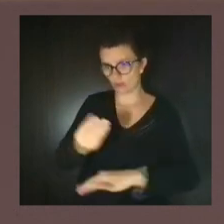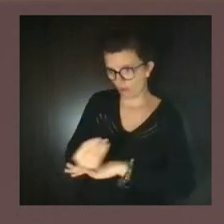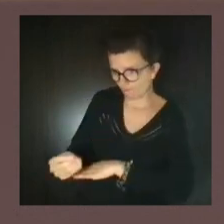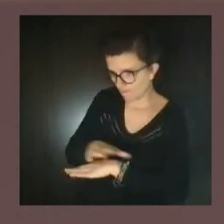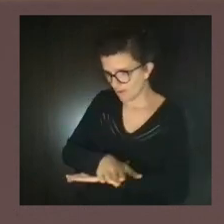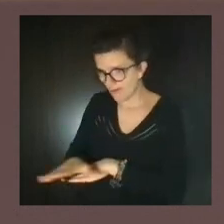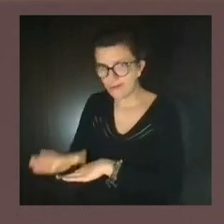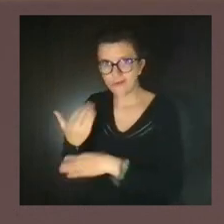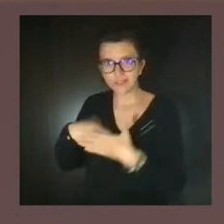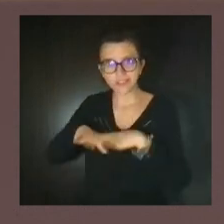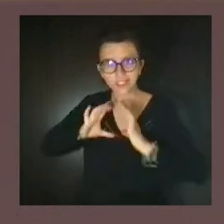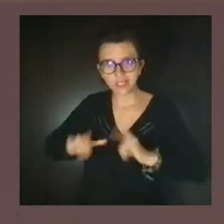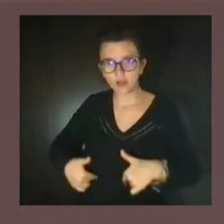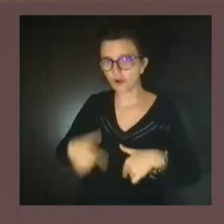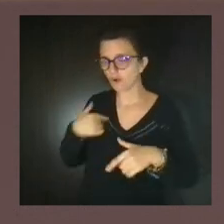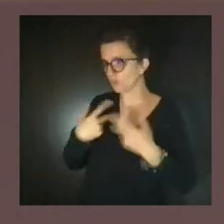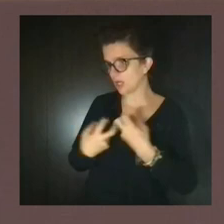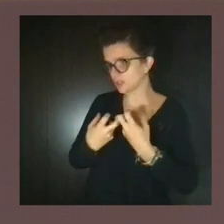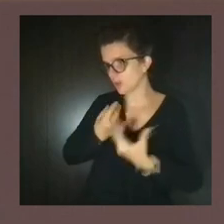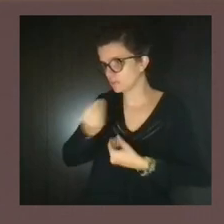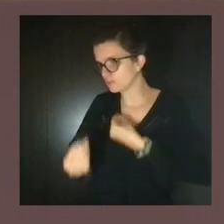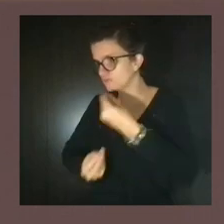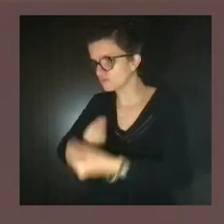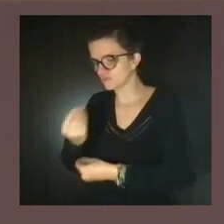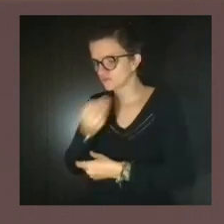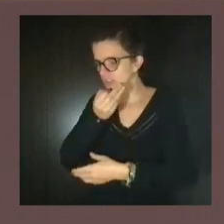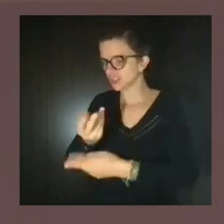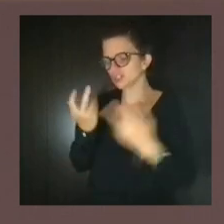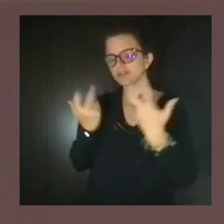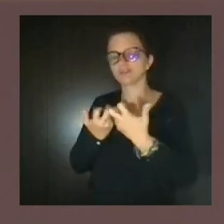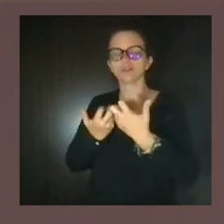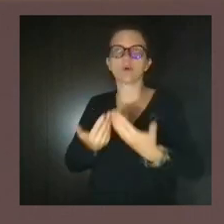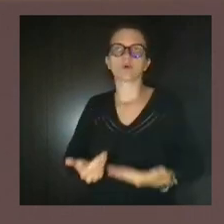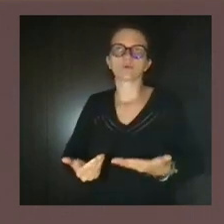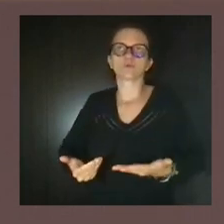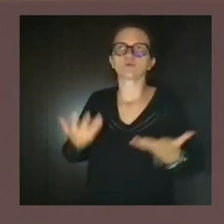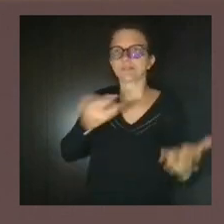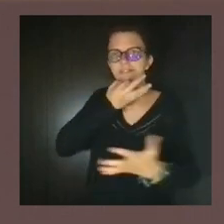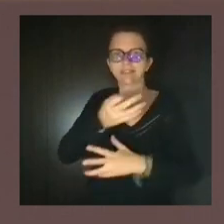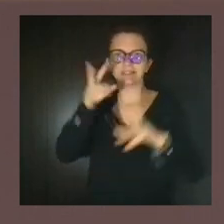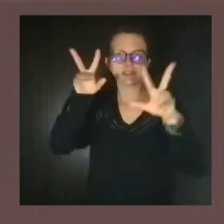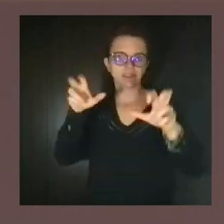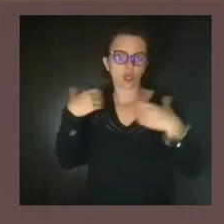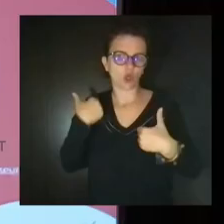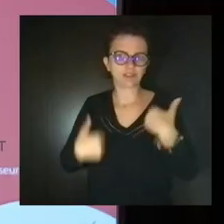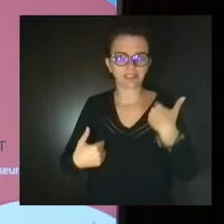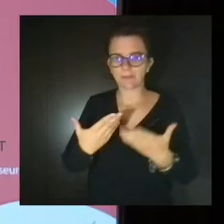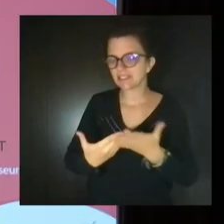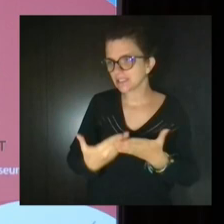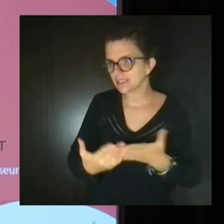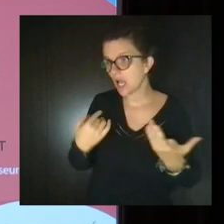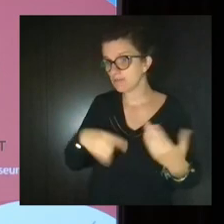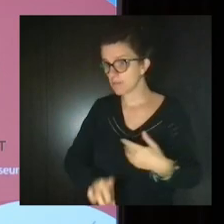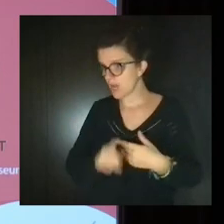les écoles, je leur donne des exemples, je leur dis, vous voyez, aujourd'hui, on vous dit les personnes handicapées, c'est ça. Mais sachez que les